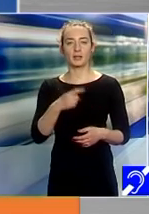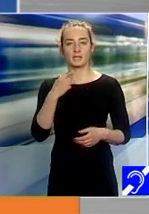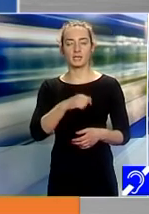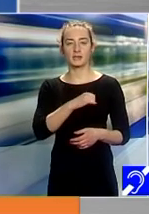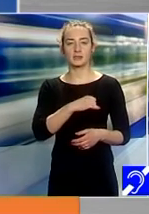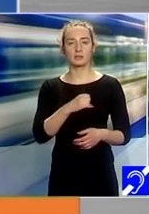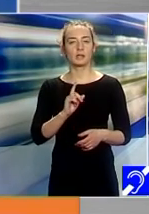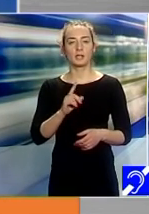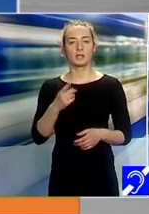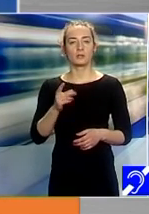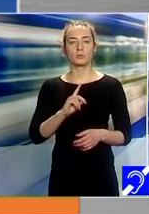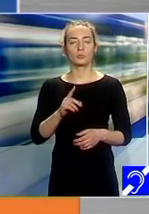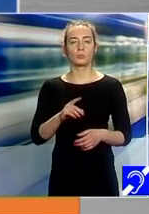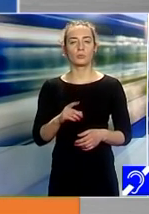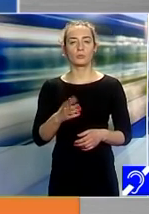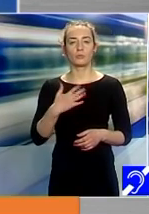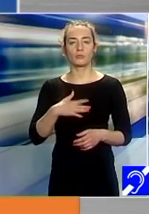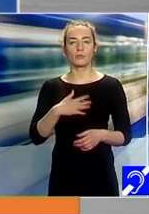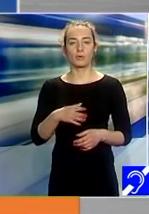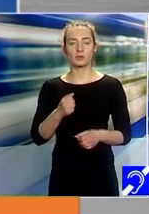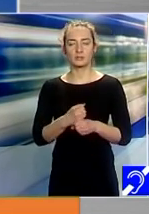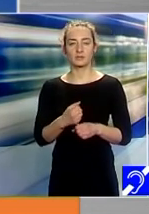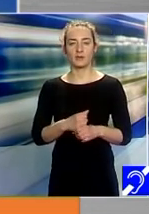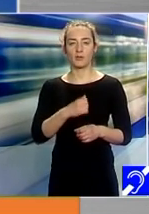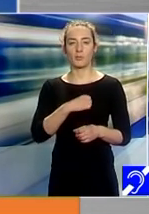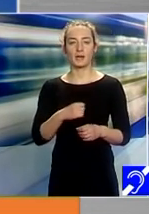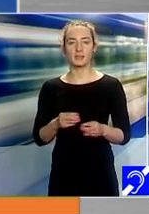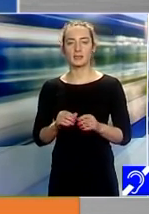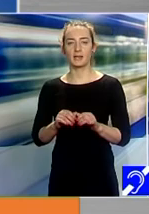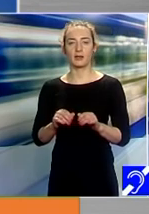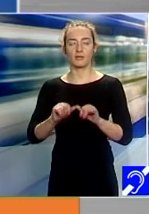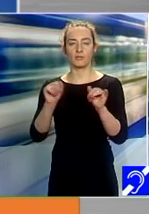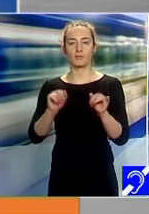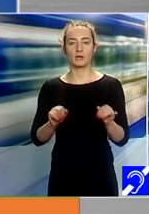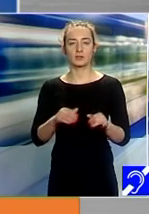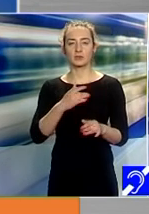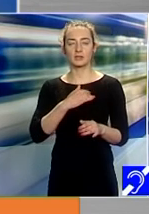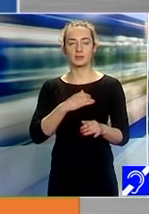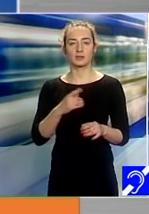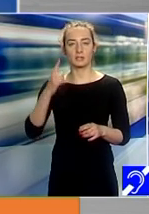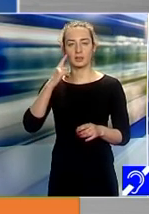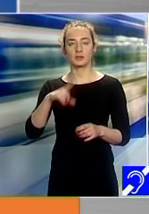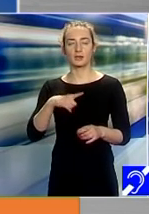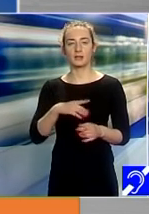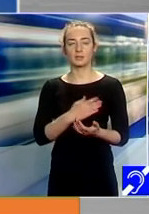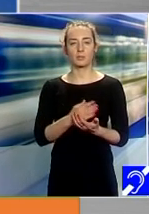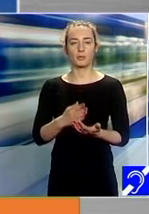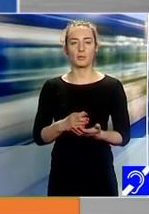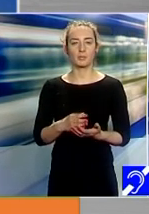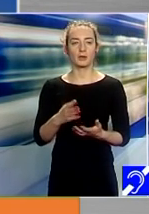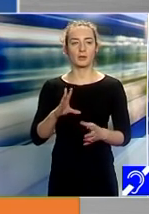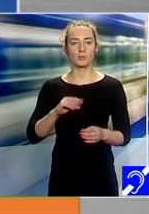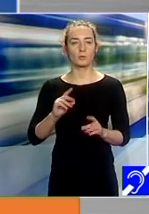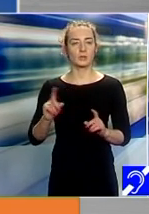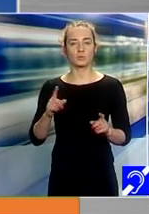cu încredere și la această intervenție de reconstrucție? Ce ar trebui să se facă? Cred că o problemă este faptul că foarte multe paciente nu sunt